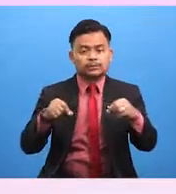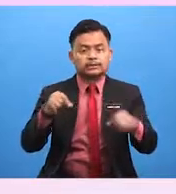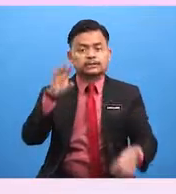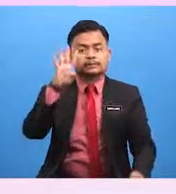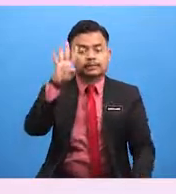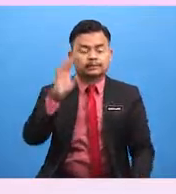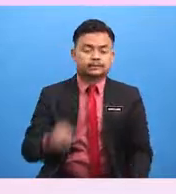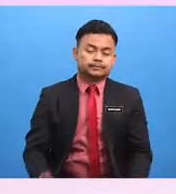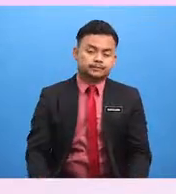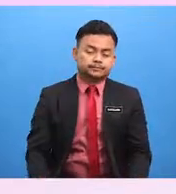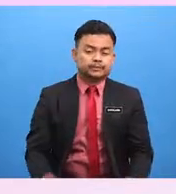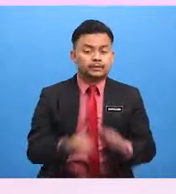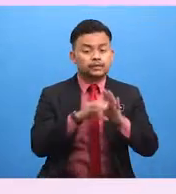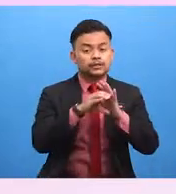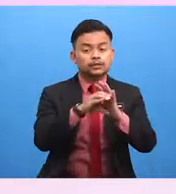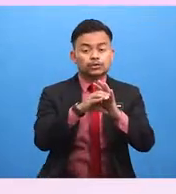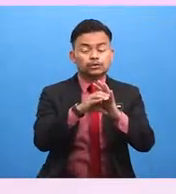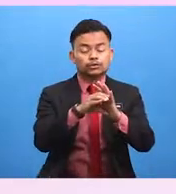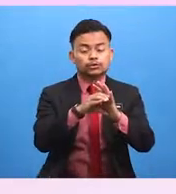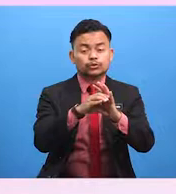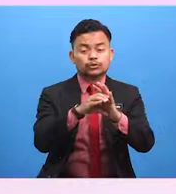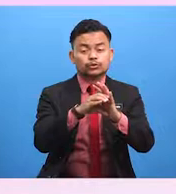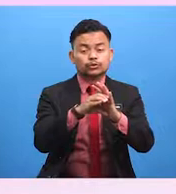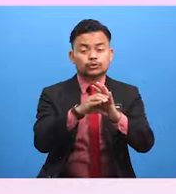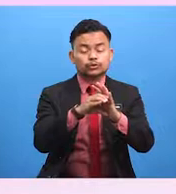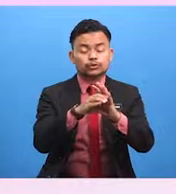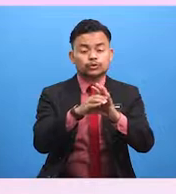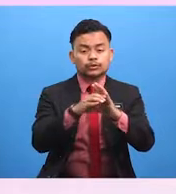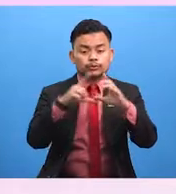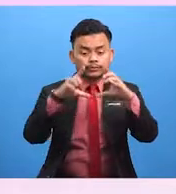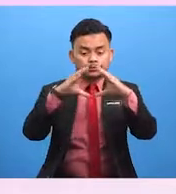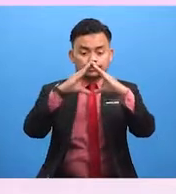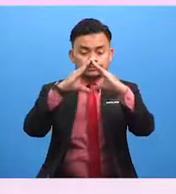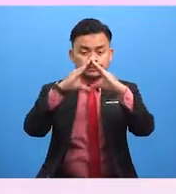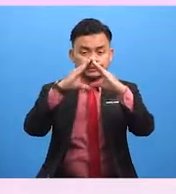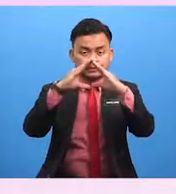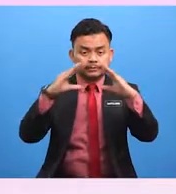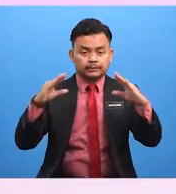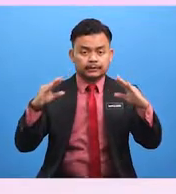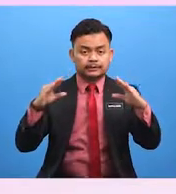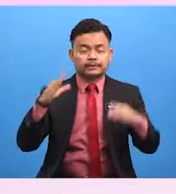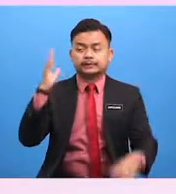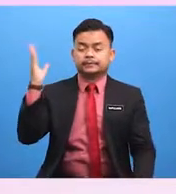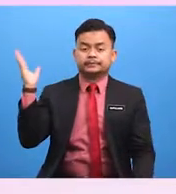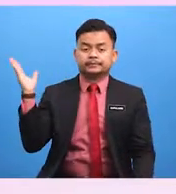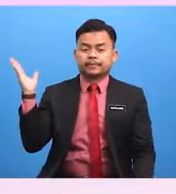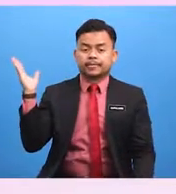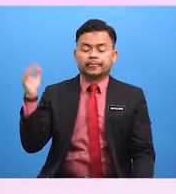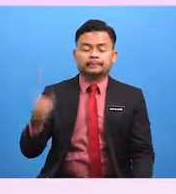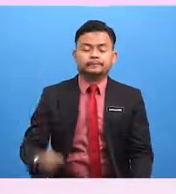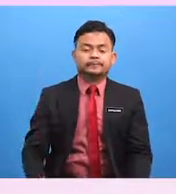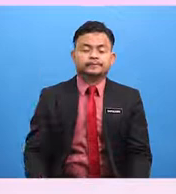Antara contoh objek yang mempunyai bentuk bongkah piramid ialah piramid Giza di